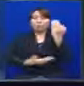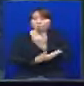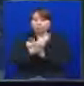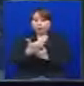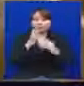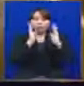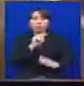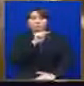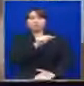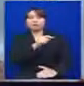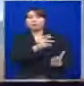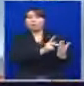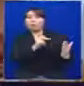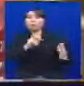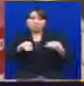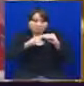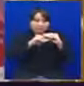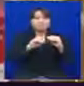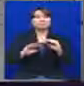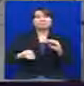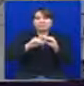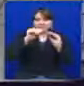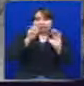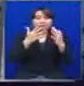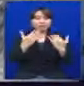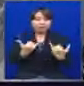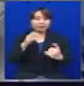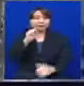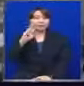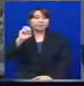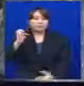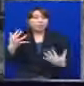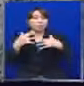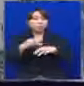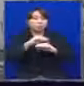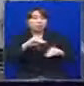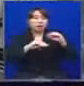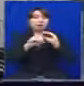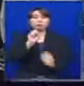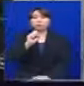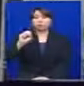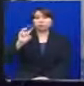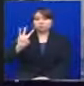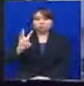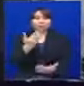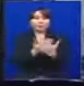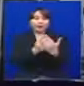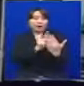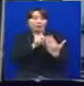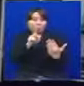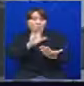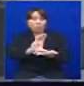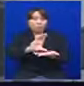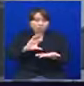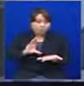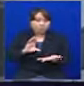าหนี้เดิมจะให้กู้เพิ่มก็มีมากขึ้นด้วยและ SME ที่เข้าร่วมโครงการของสสว.ยังสามารถกู้เงินจากกองทุนพ